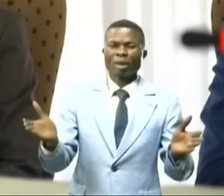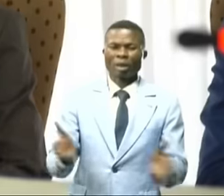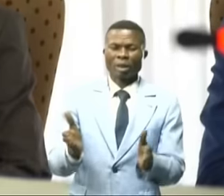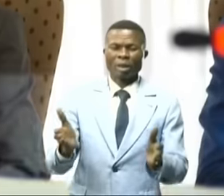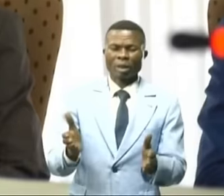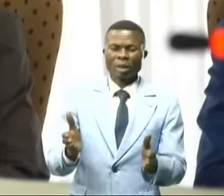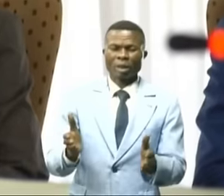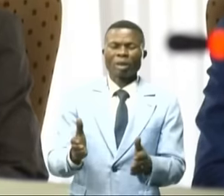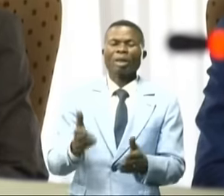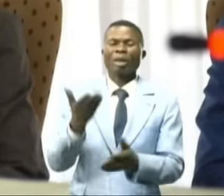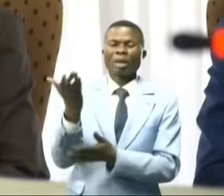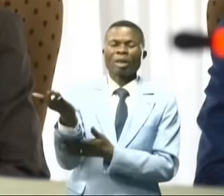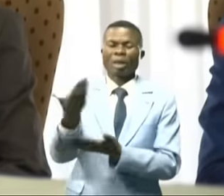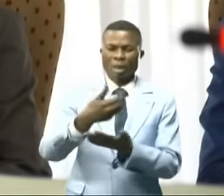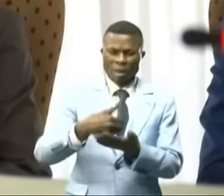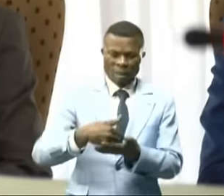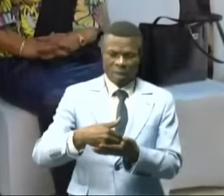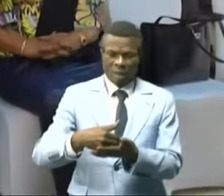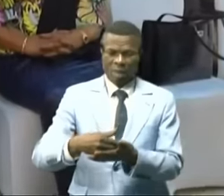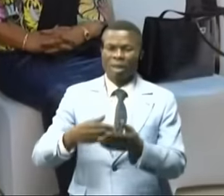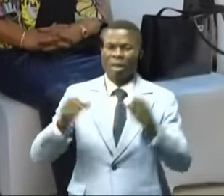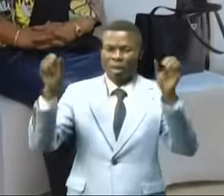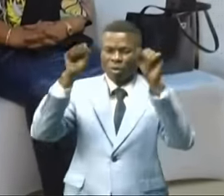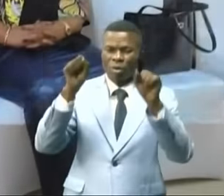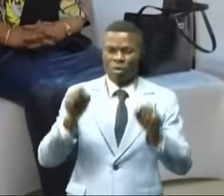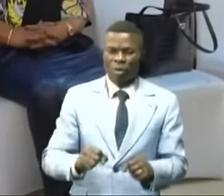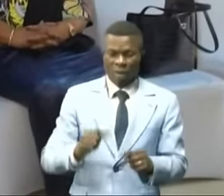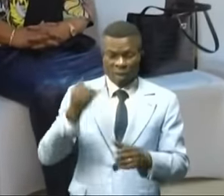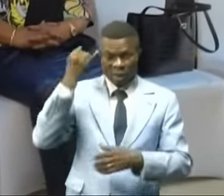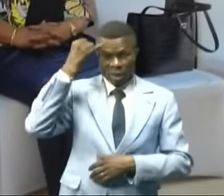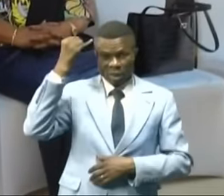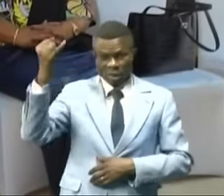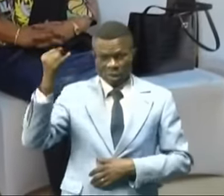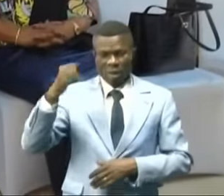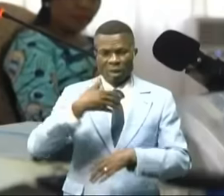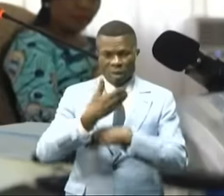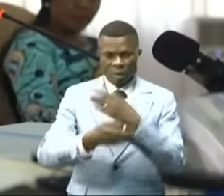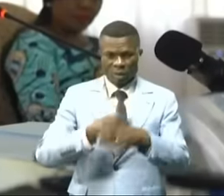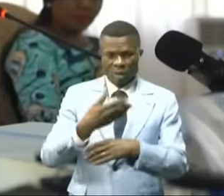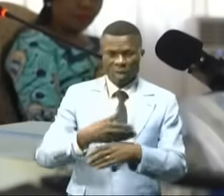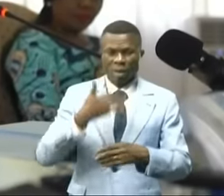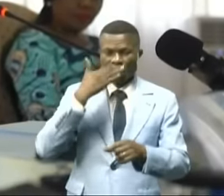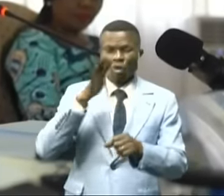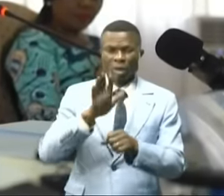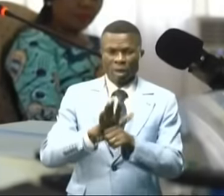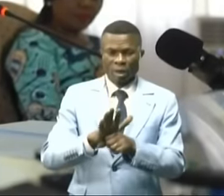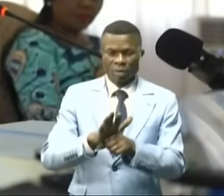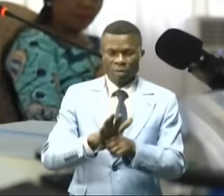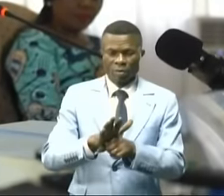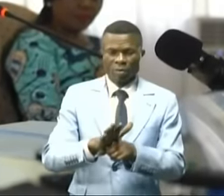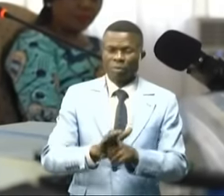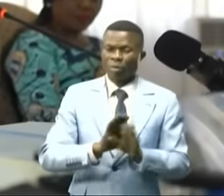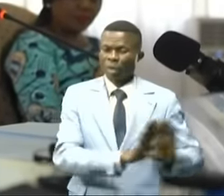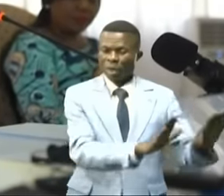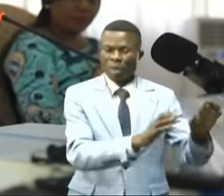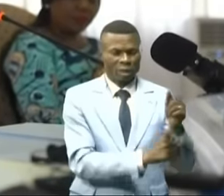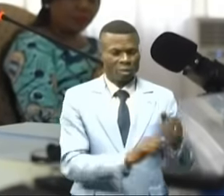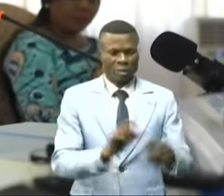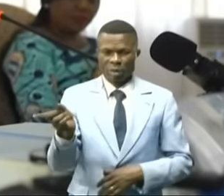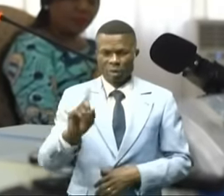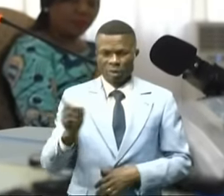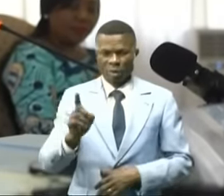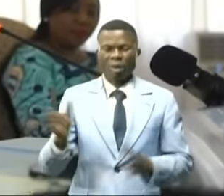les recours aux données inclusives dans l'optique de réaliser la promesse de ne laisser personne de côté